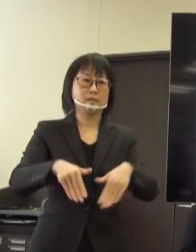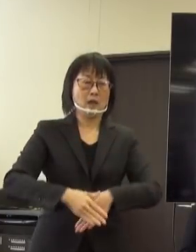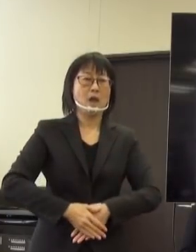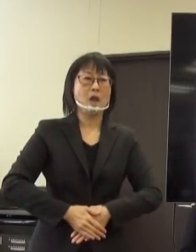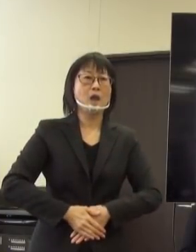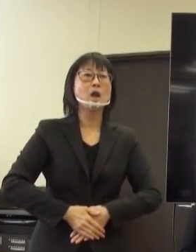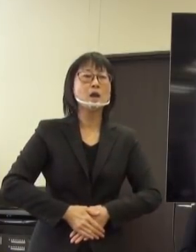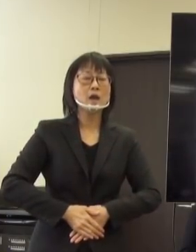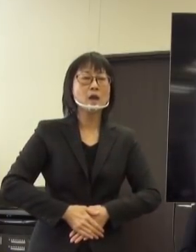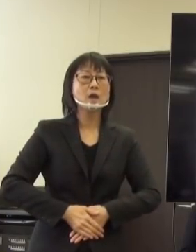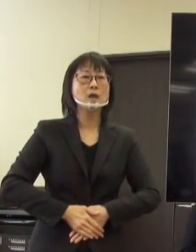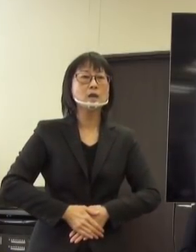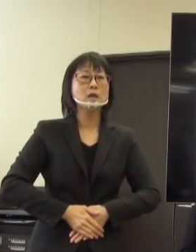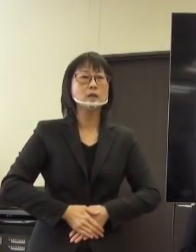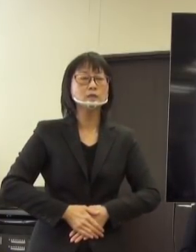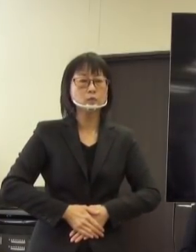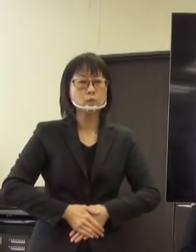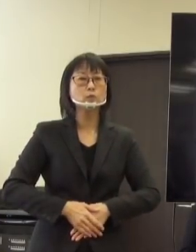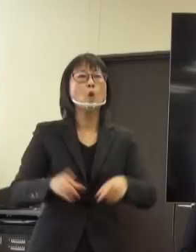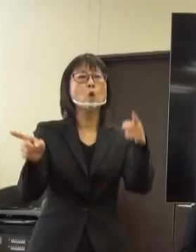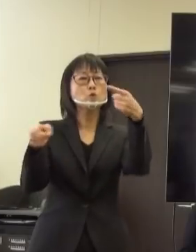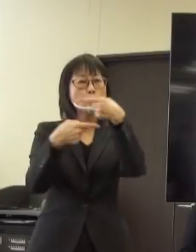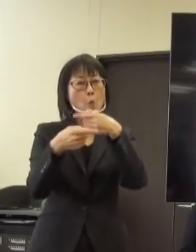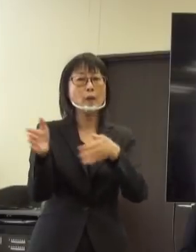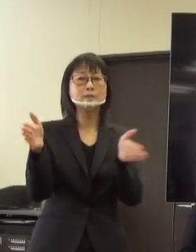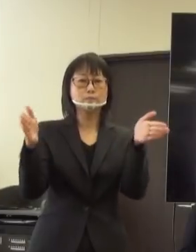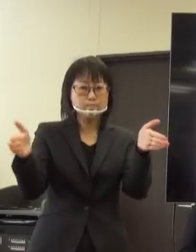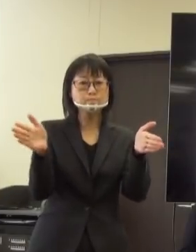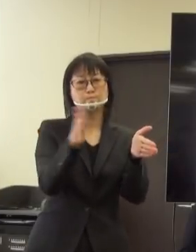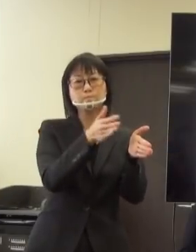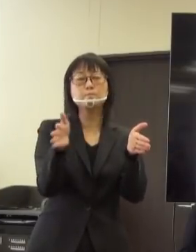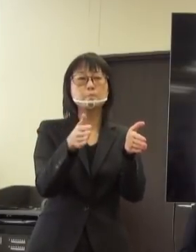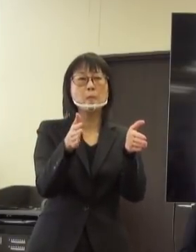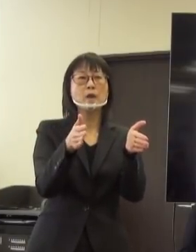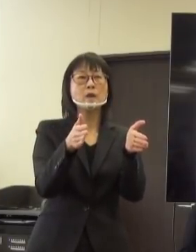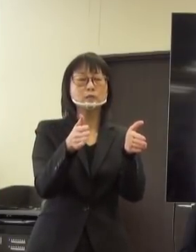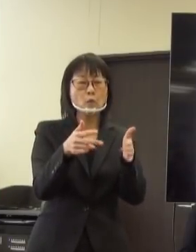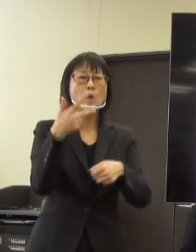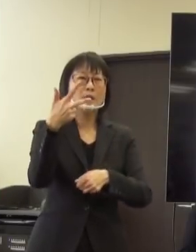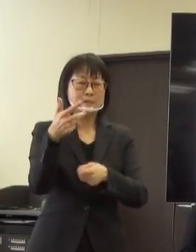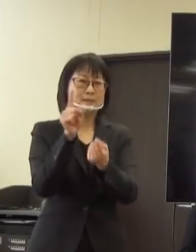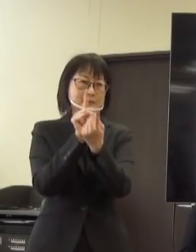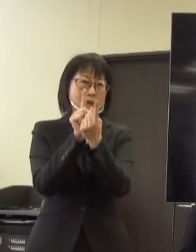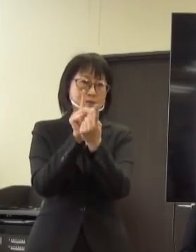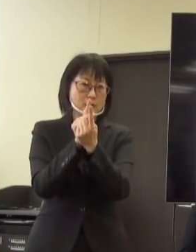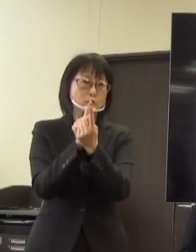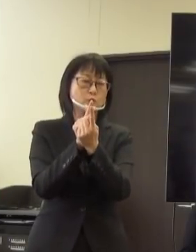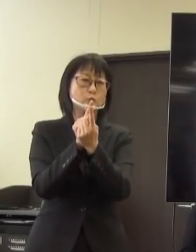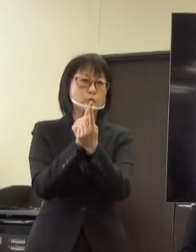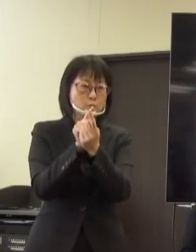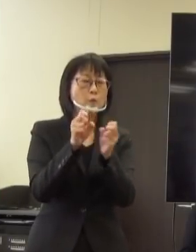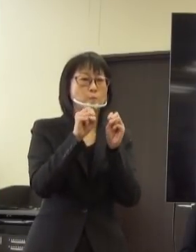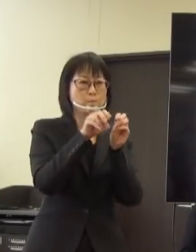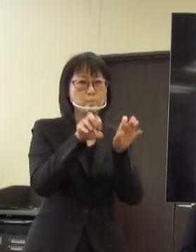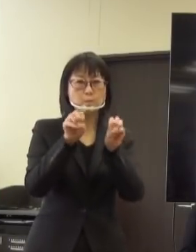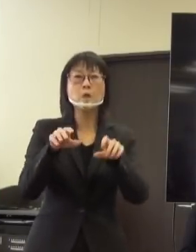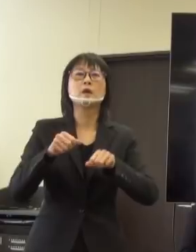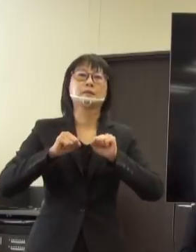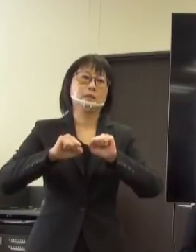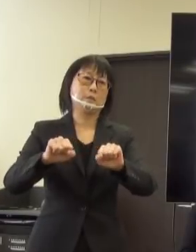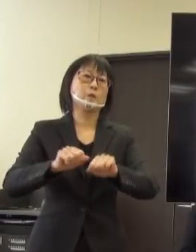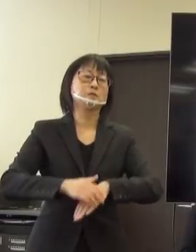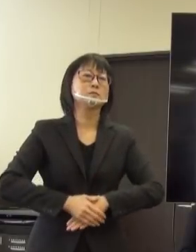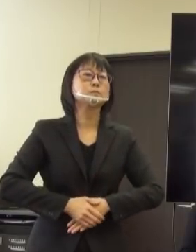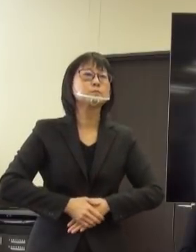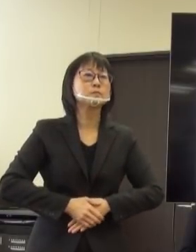保健所でというか市の方で実施をしてまいります。それから福島駅東口地区飲食